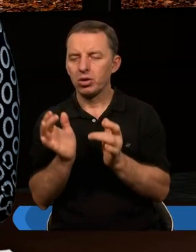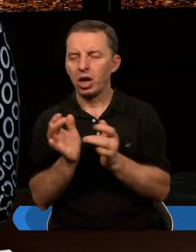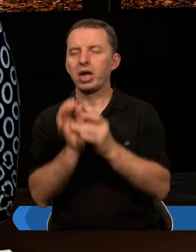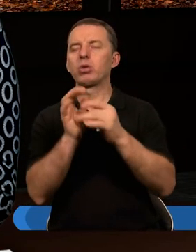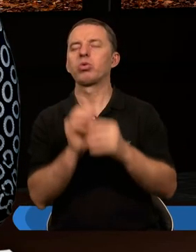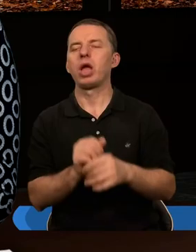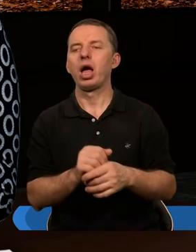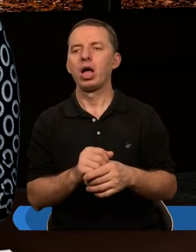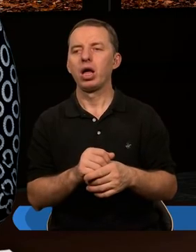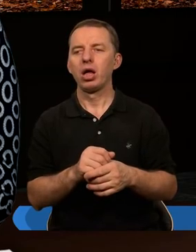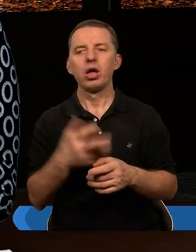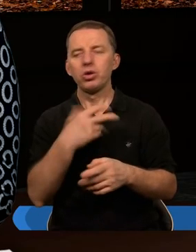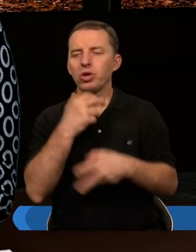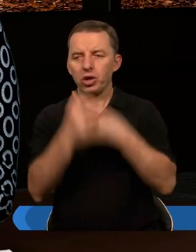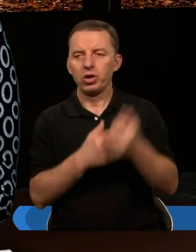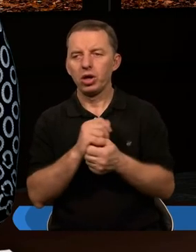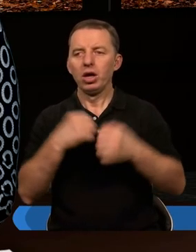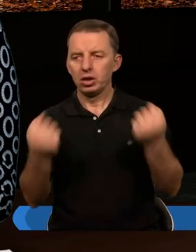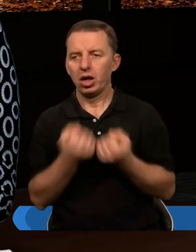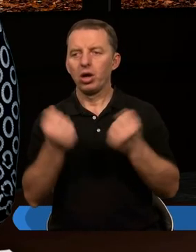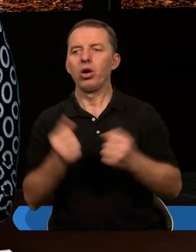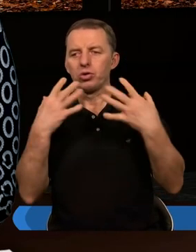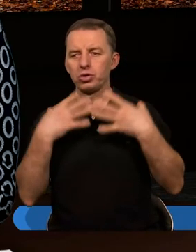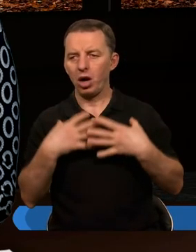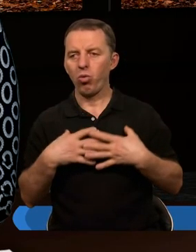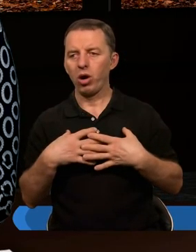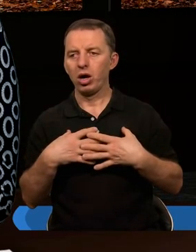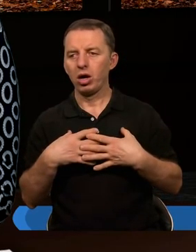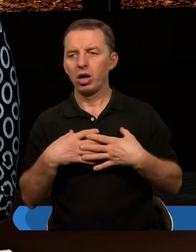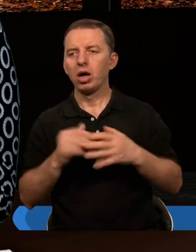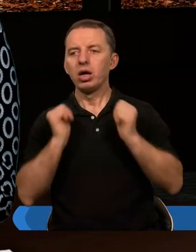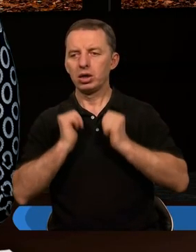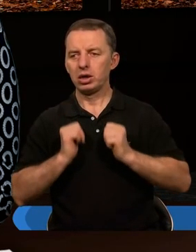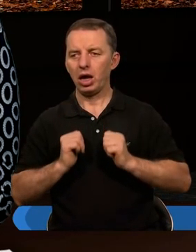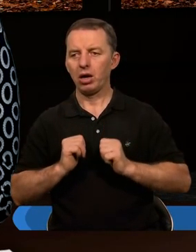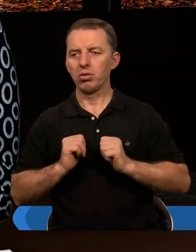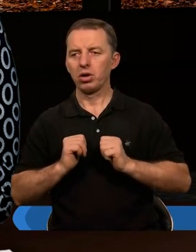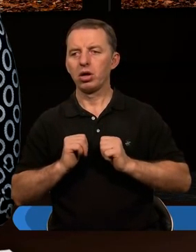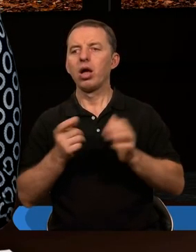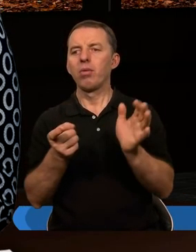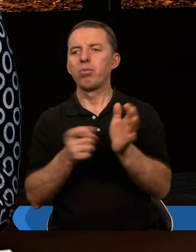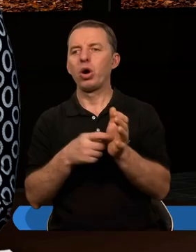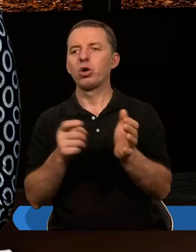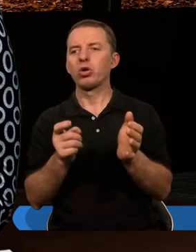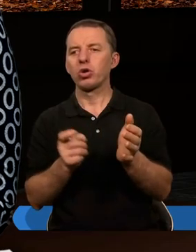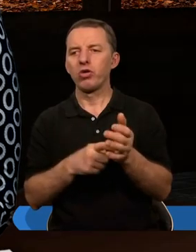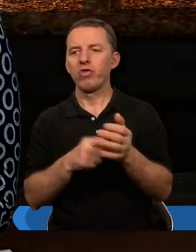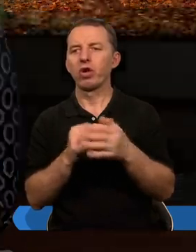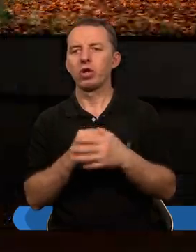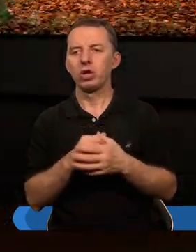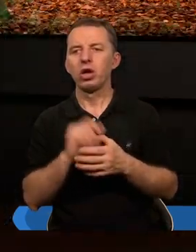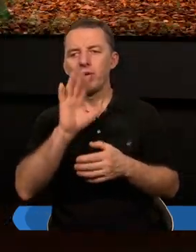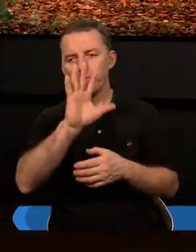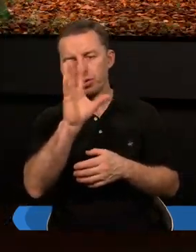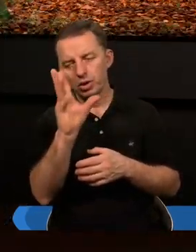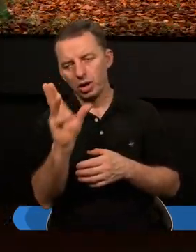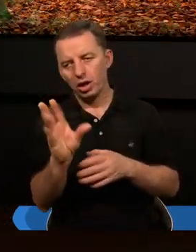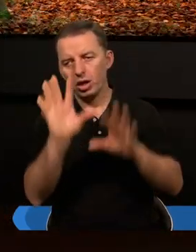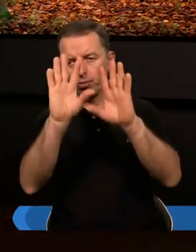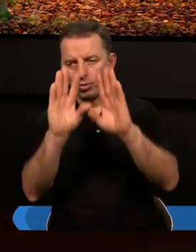Chrystusa i nie czyńcie staranie o ciało, by zaspokoić porządliwości. To jest takie